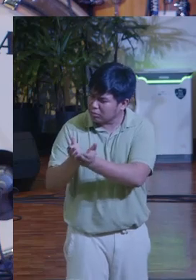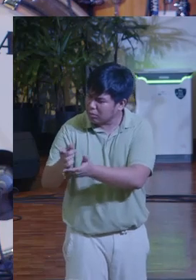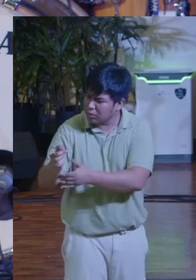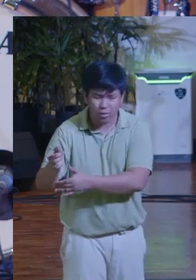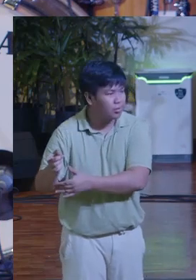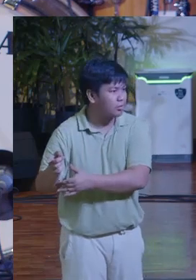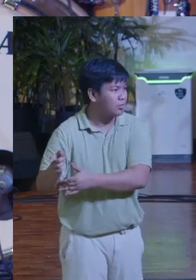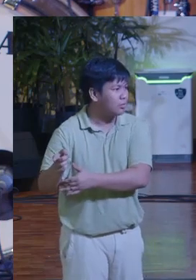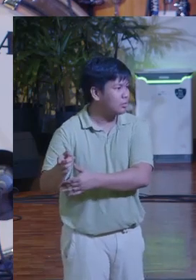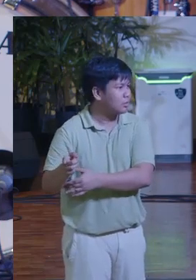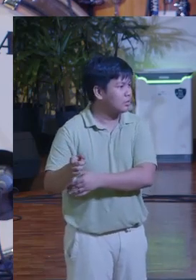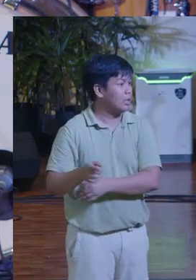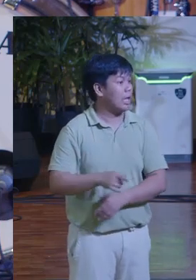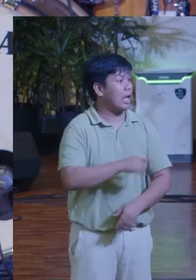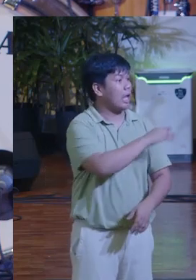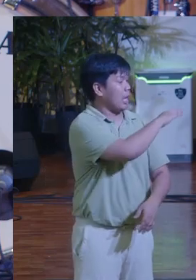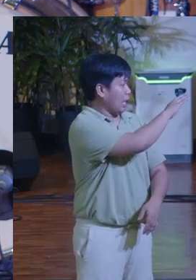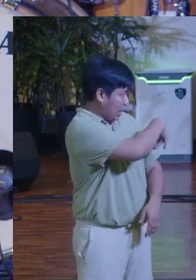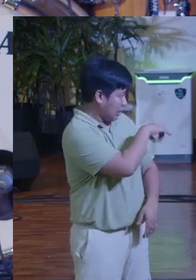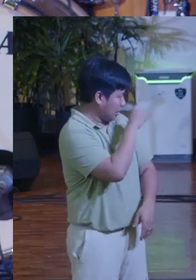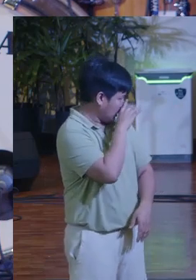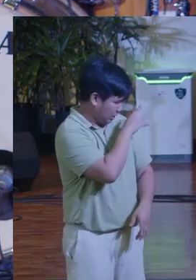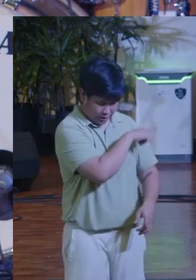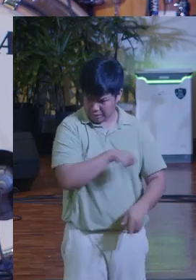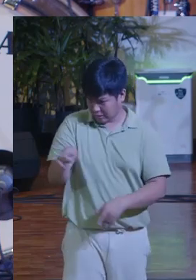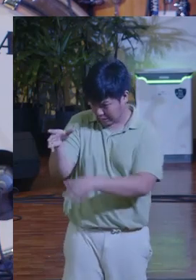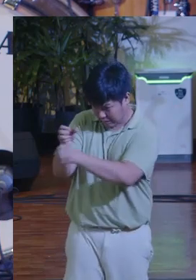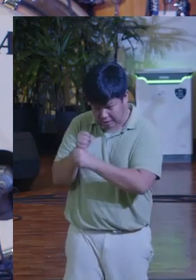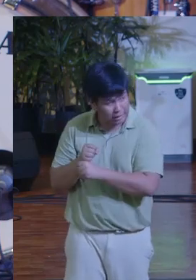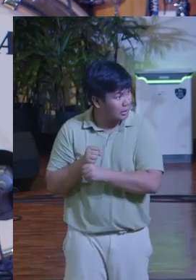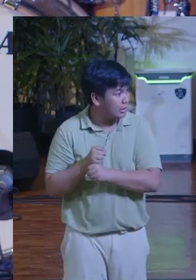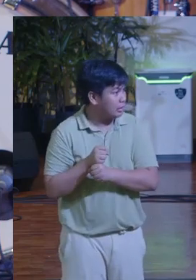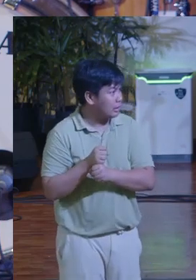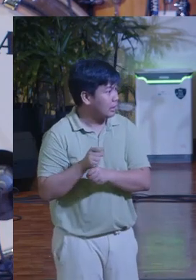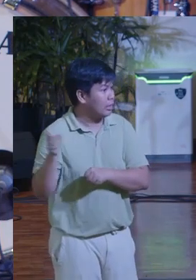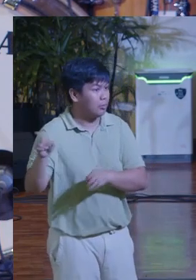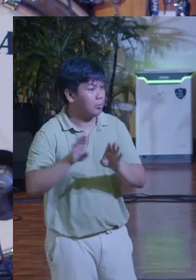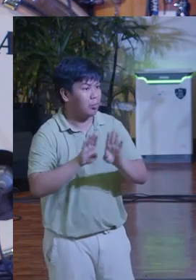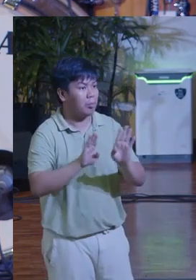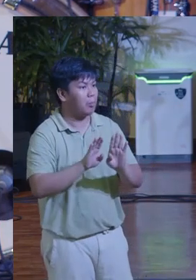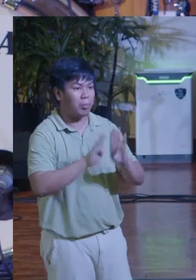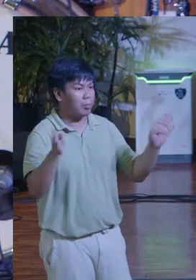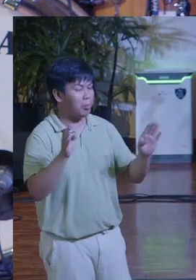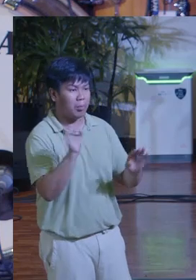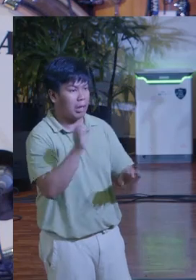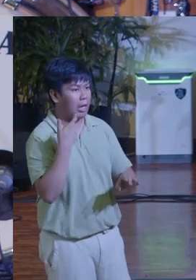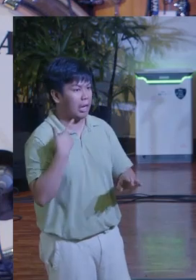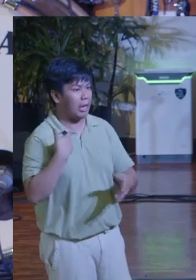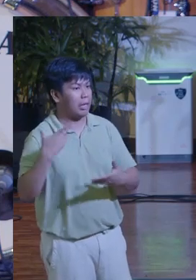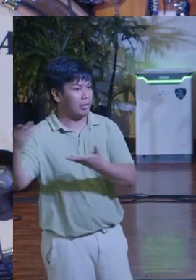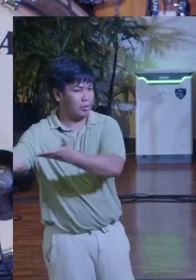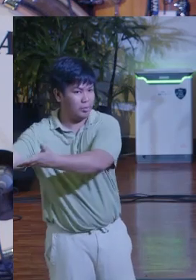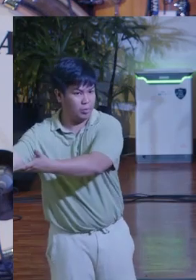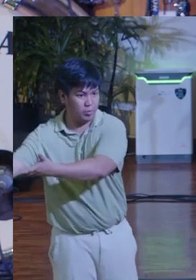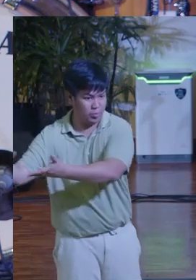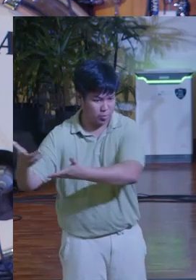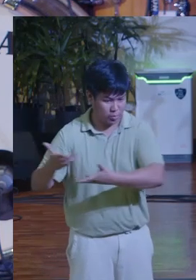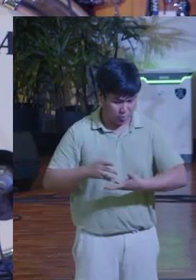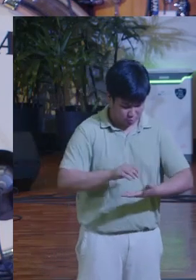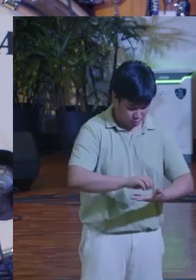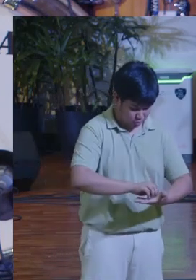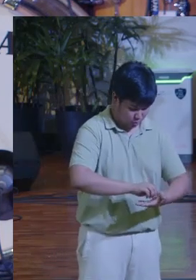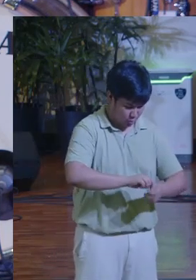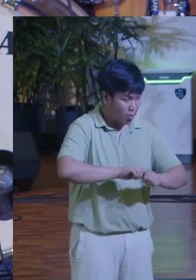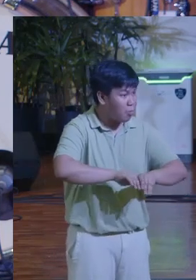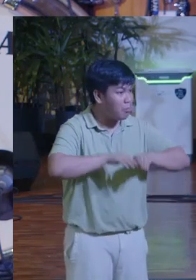ng nanay niya. When she opened it, verse 6, she saw the child. At timing na